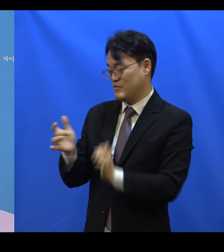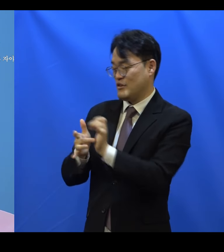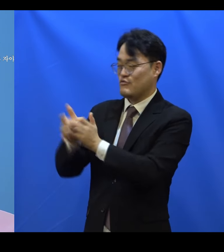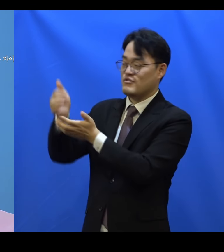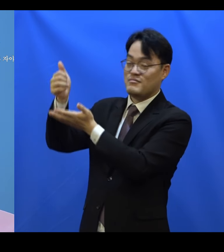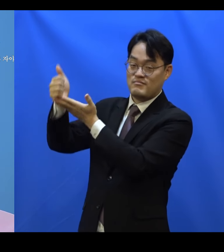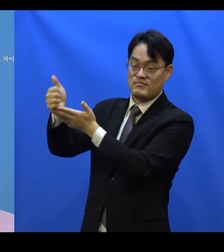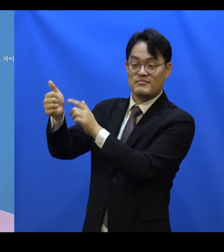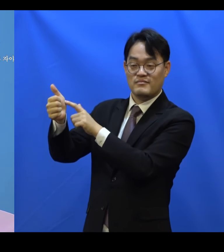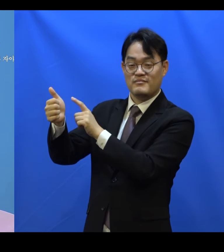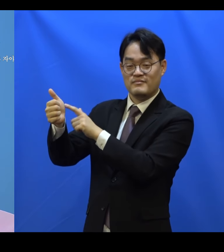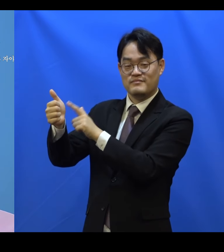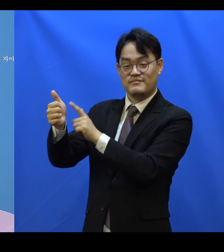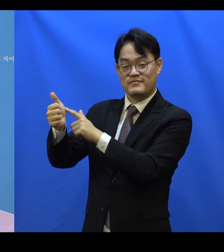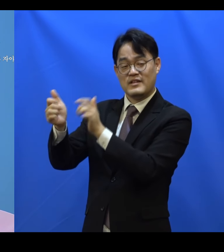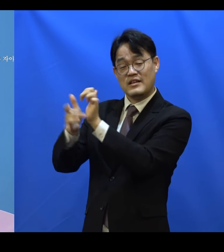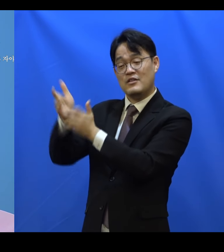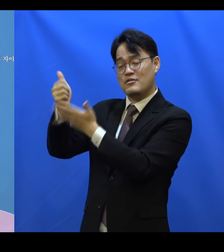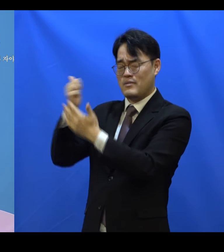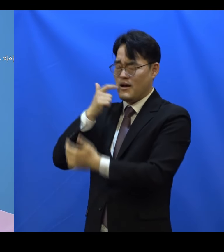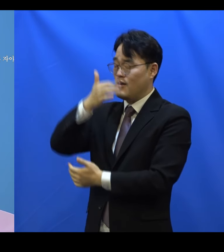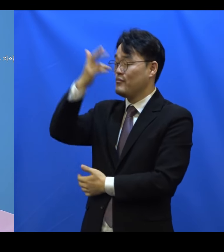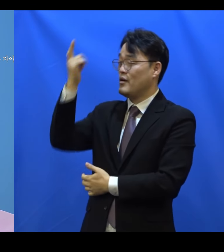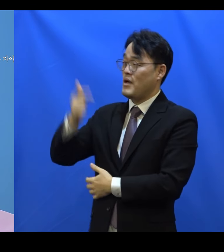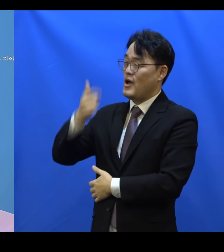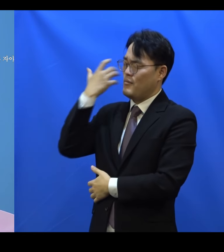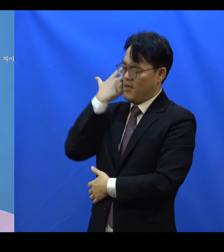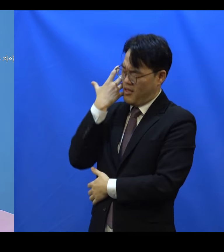아름다움에 조금씩 빠져들어가는 거예요.